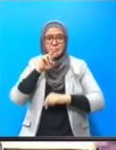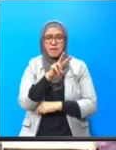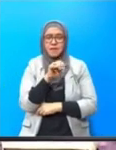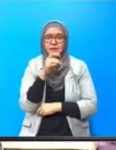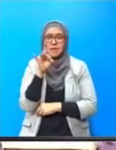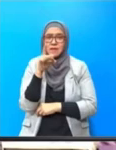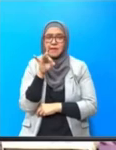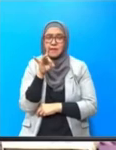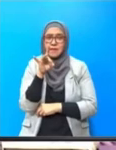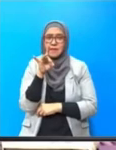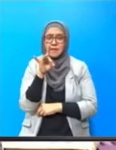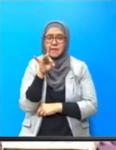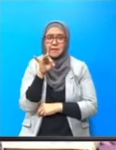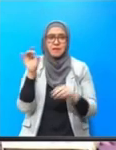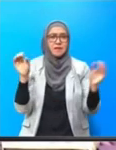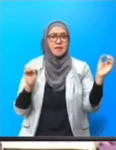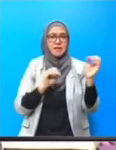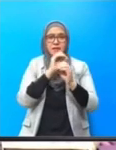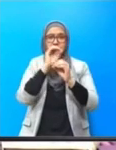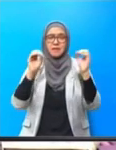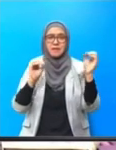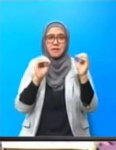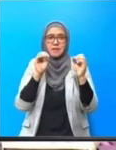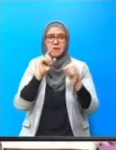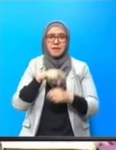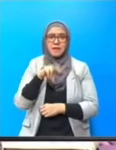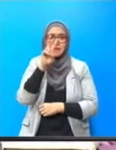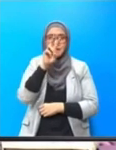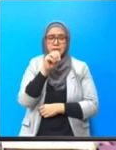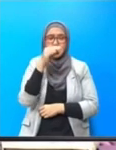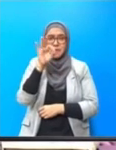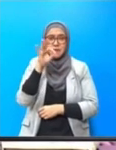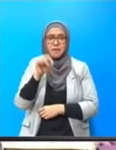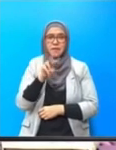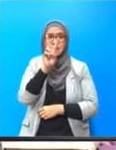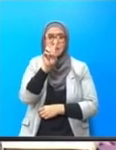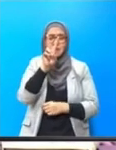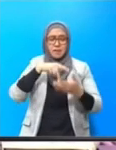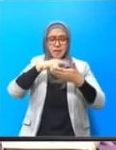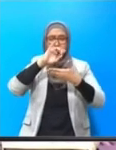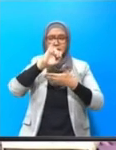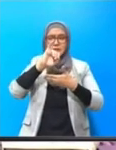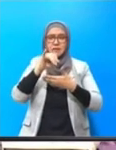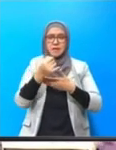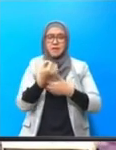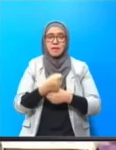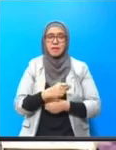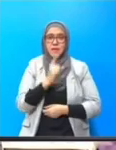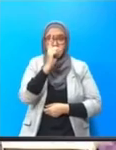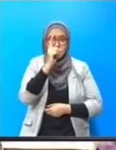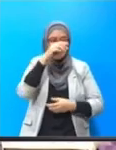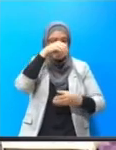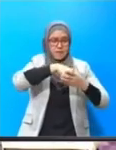2018 tiada, 2019 2 projek, 1 dalam pembinaan,